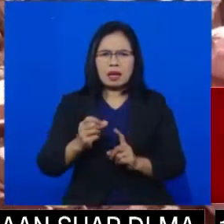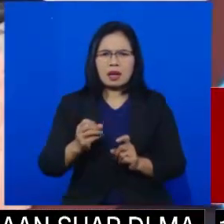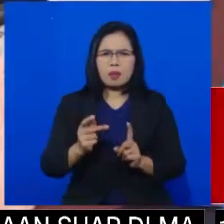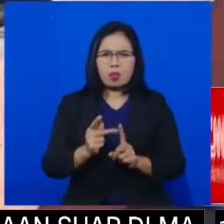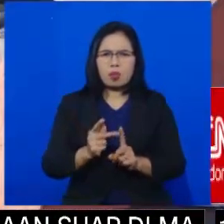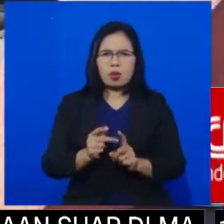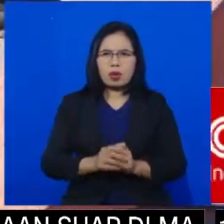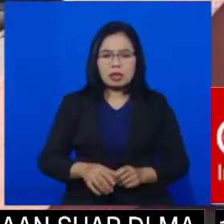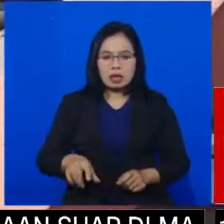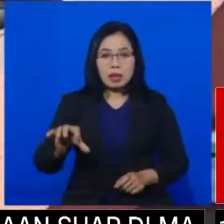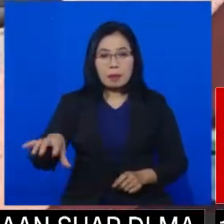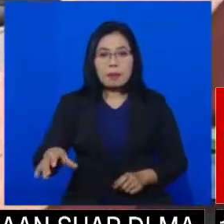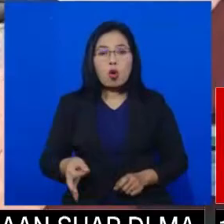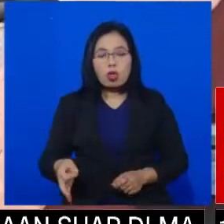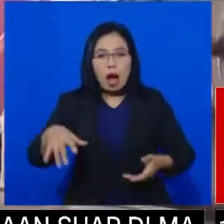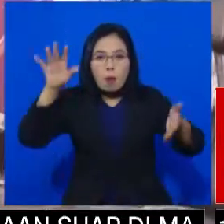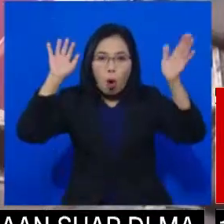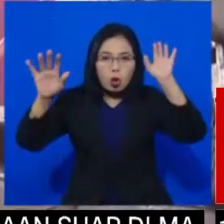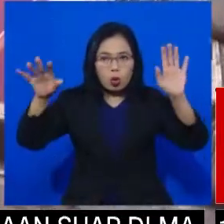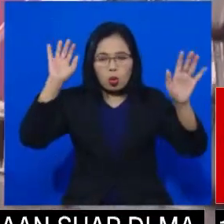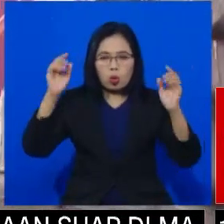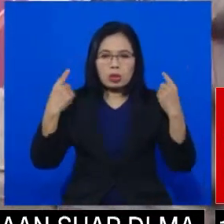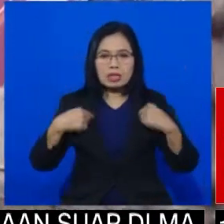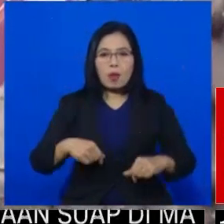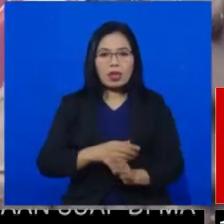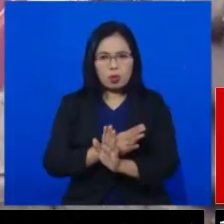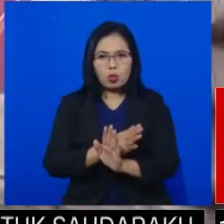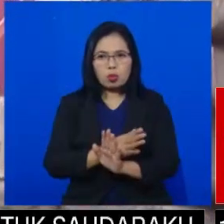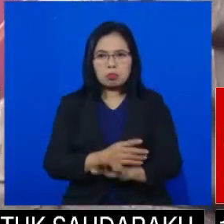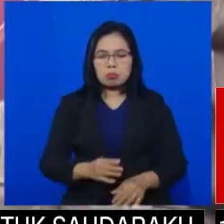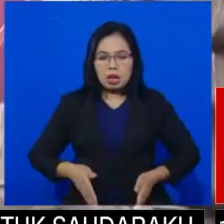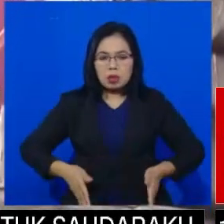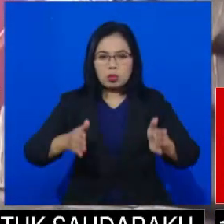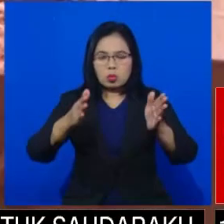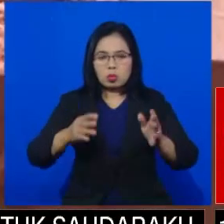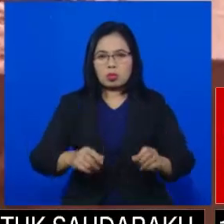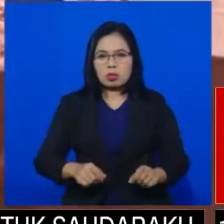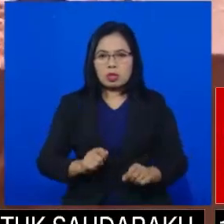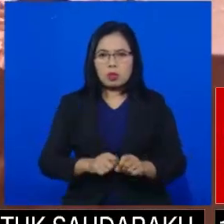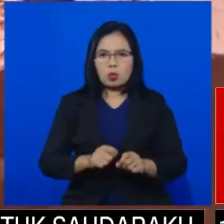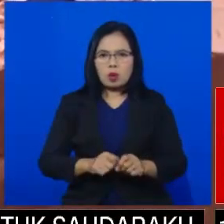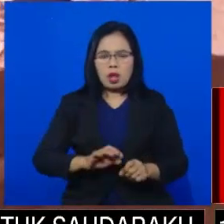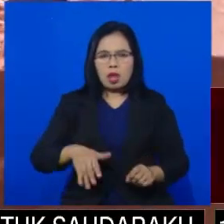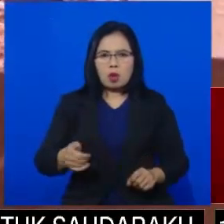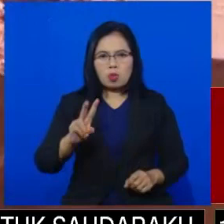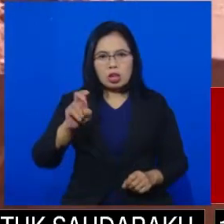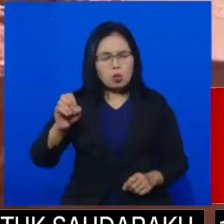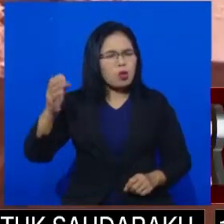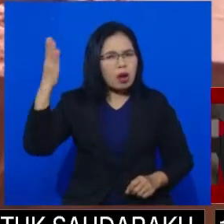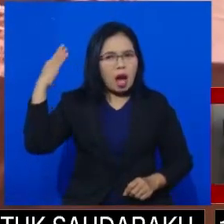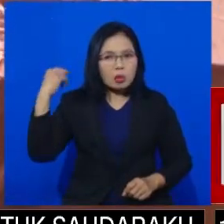Minggu sore. Runtuhnya atap membuat seluruh bangunan gedung yang dibangun tahun 2009 silam ini rata dengan